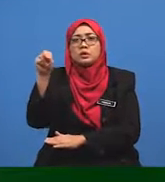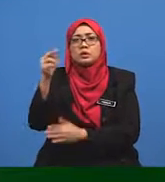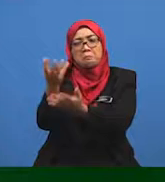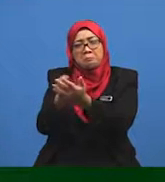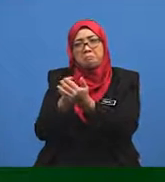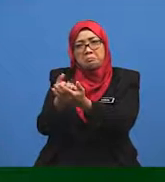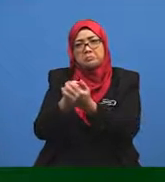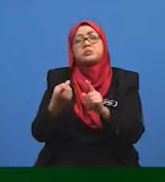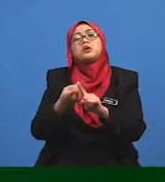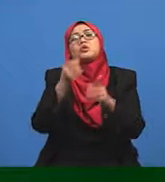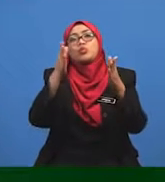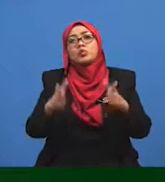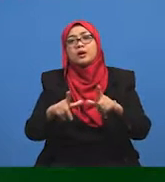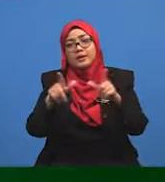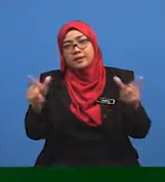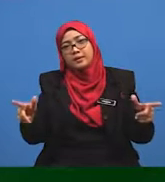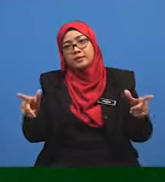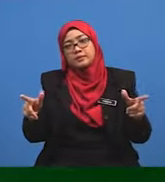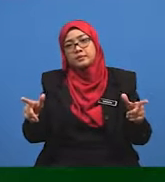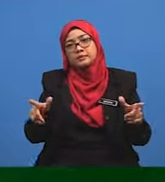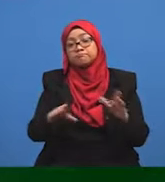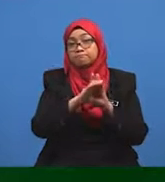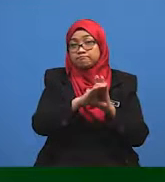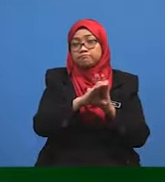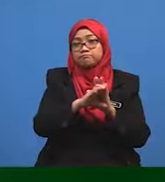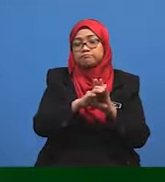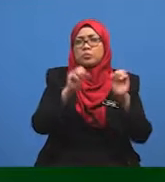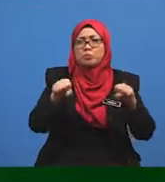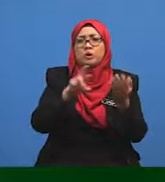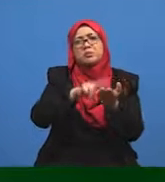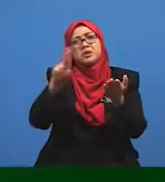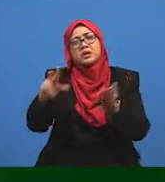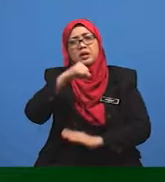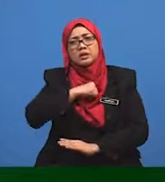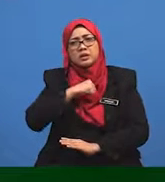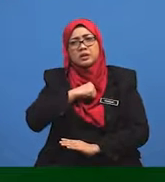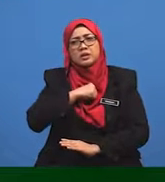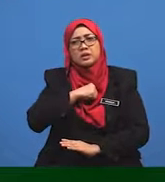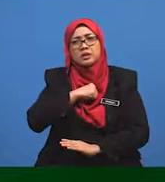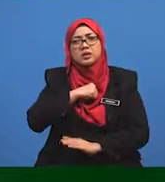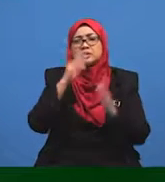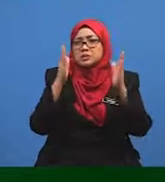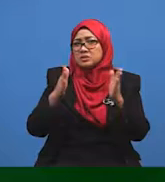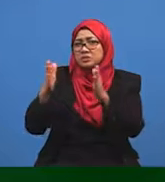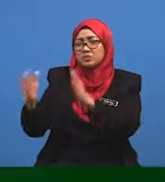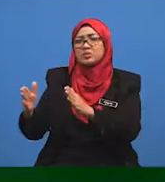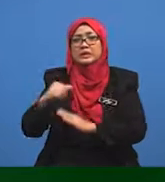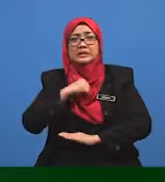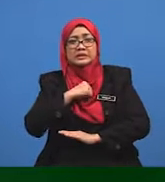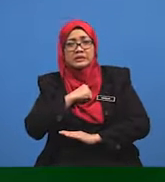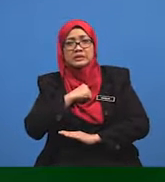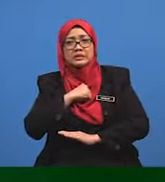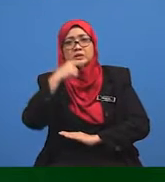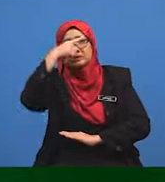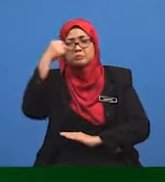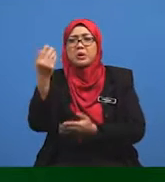pertama ialah ia akan merendahkan diri seseorang kerana meminta-minta ihsan daripada orang lain.